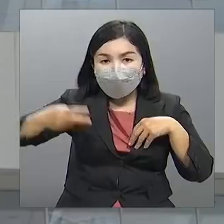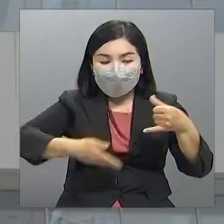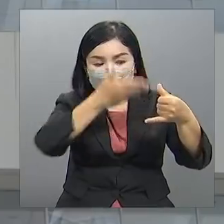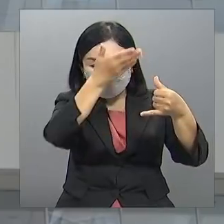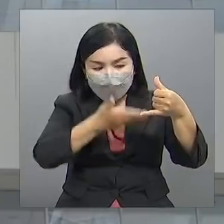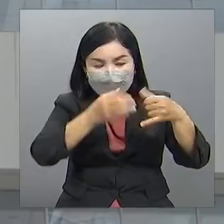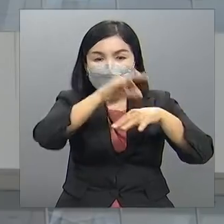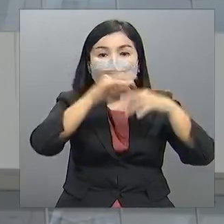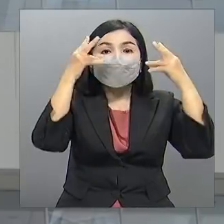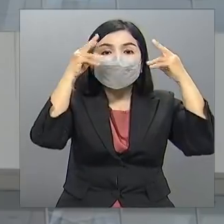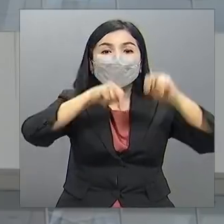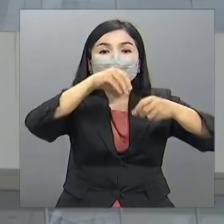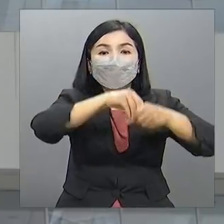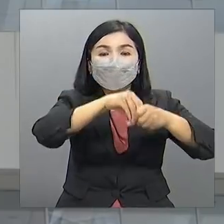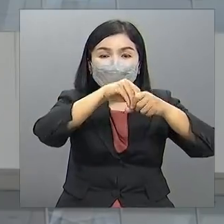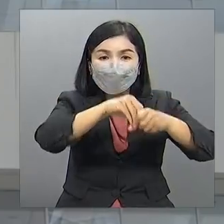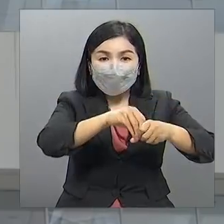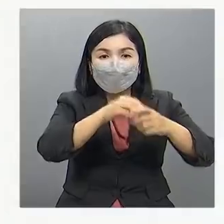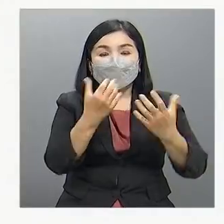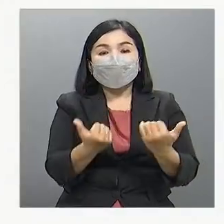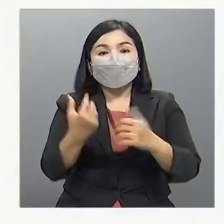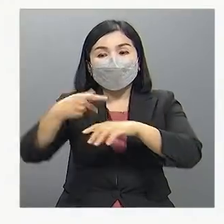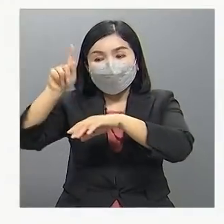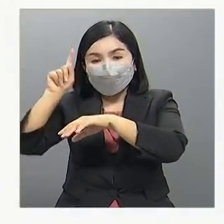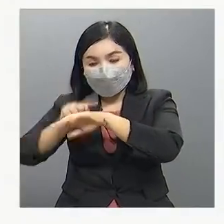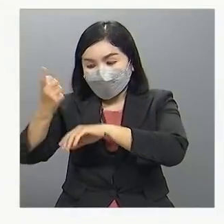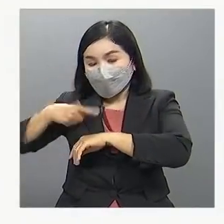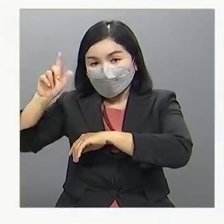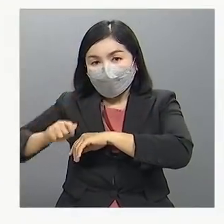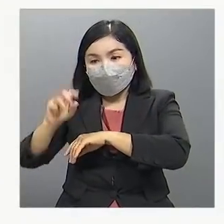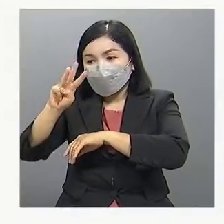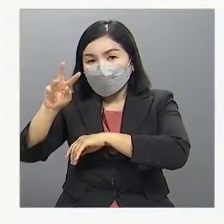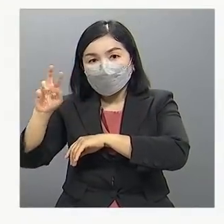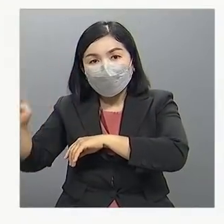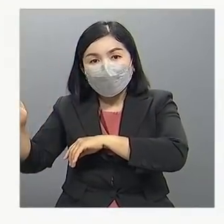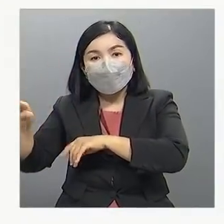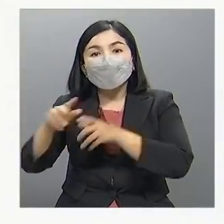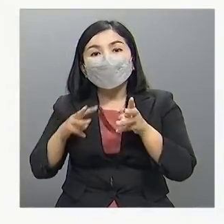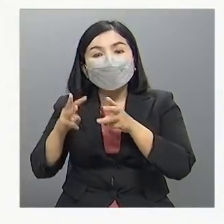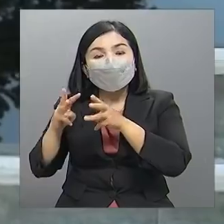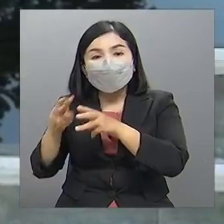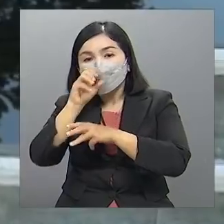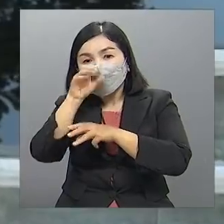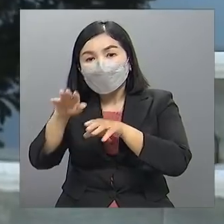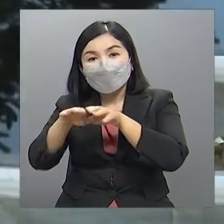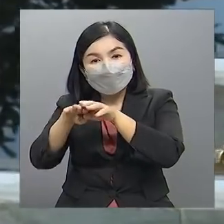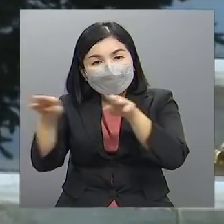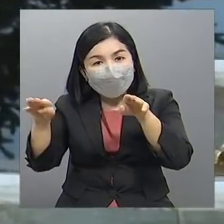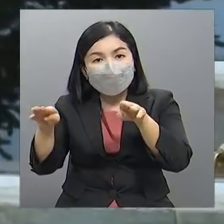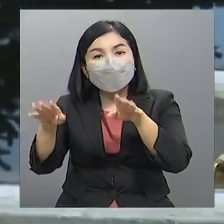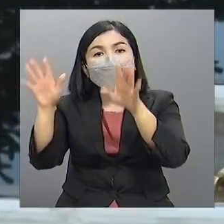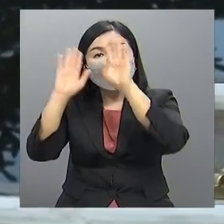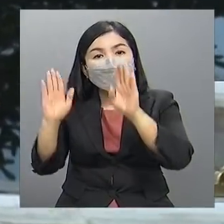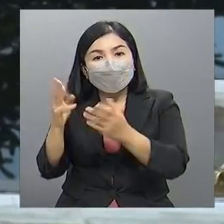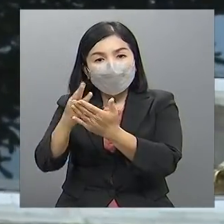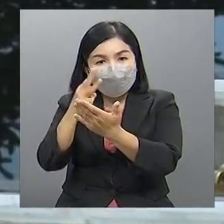ำรงตำแหน่งของประธานวรวิทย์ไม่สามารถนำมาอ้างอิงเป็นบรรทัดฐานตีความคุณสมบัติและวาระการดำรงตำ